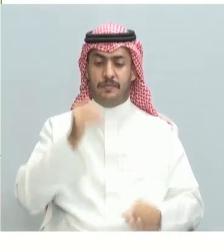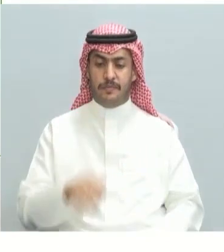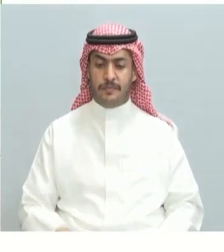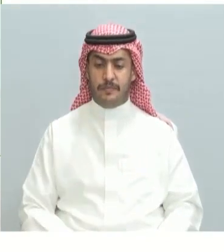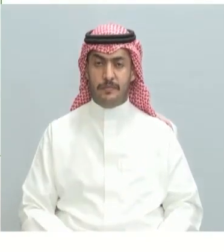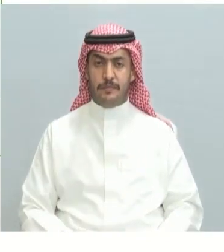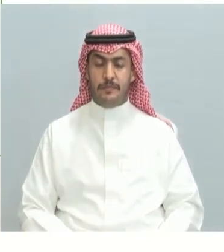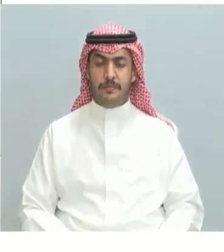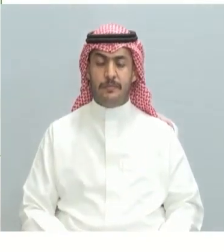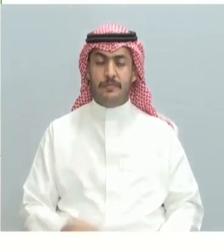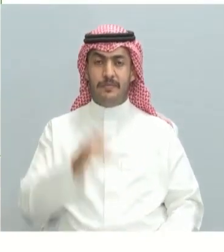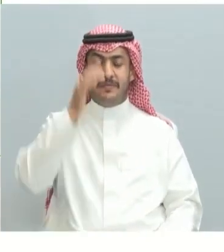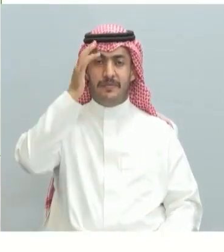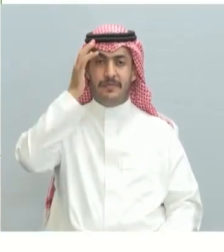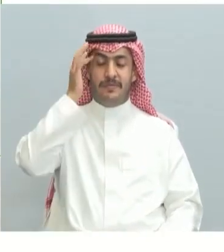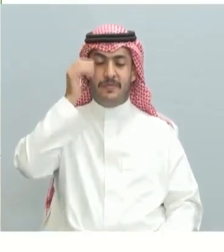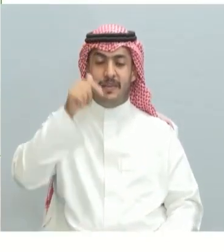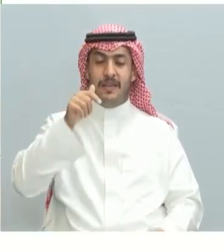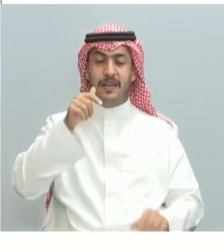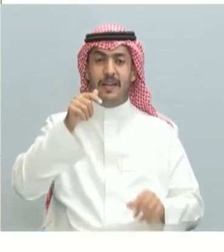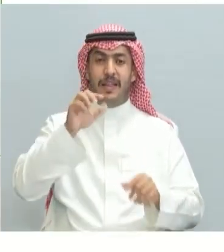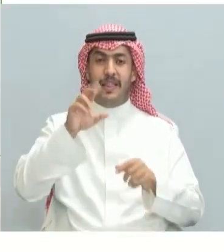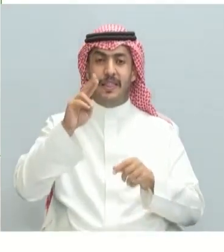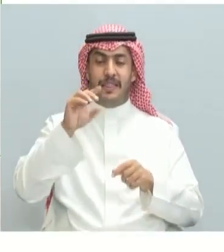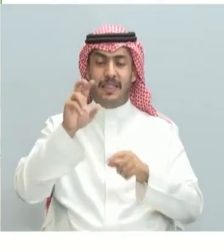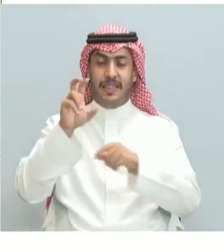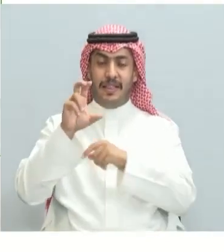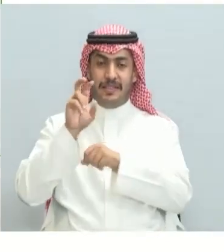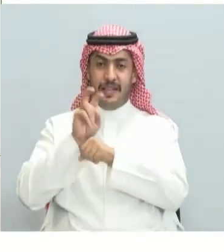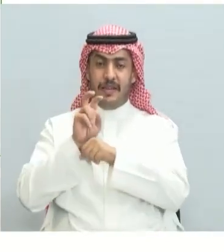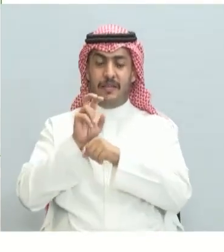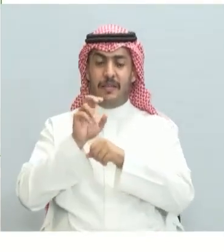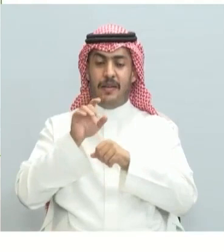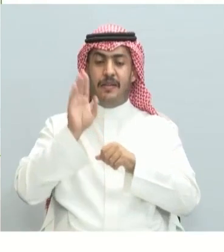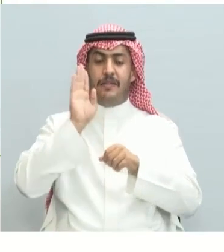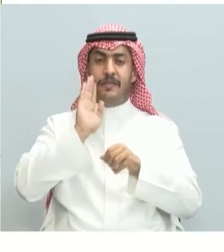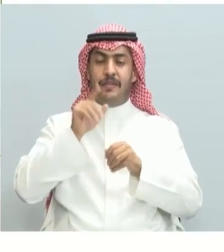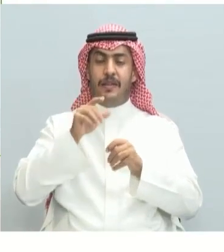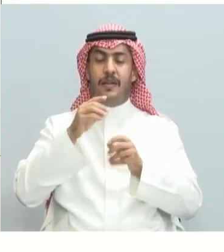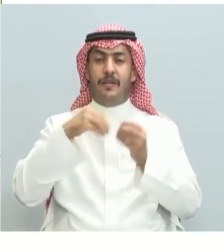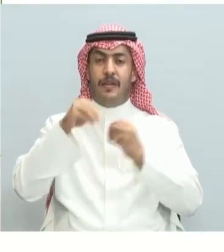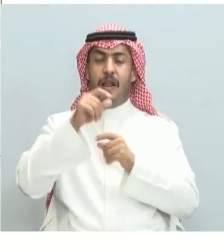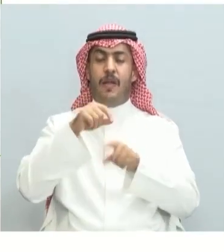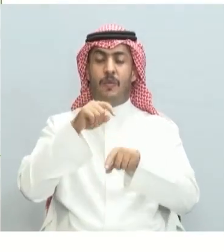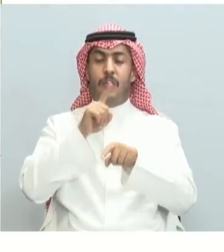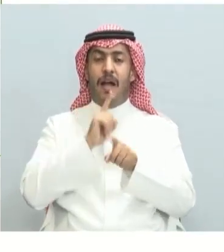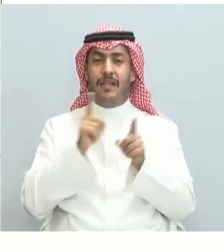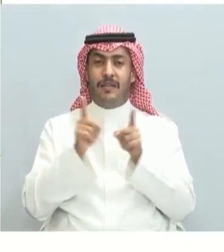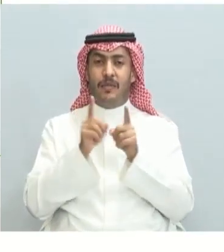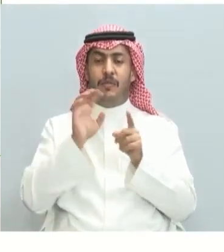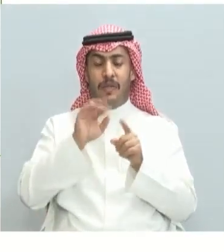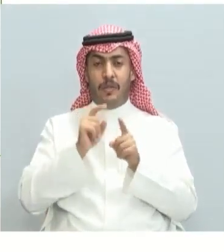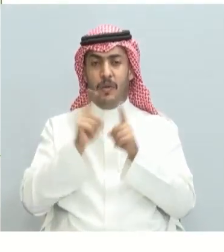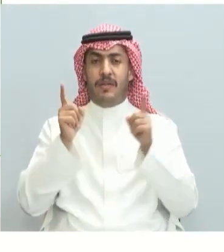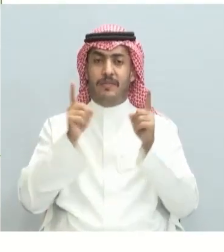اعلى عاده ما يصنف الدين وضم وضمن معدلات العائد على انه قصير الاجل وطويل